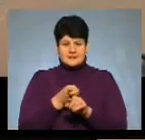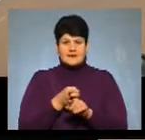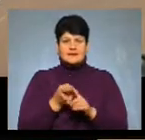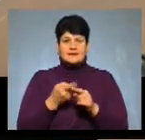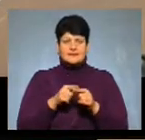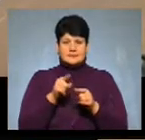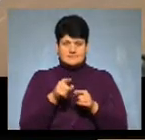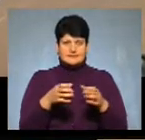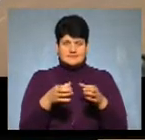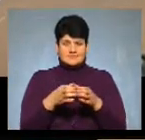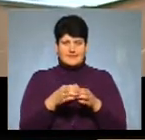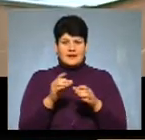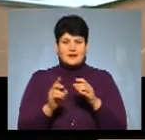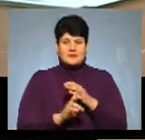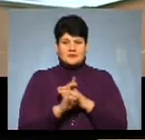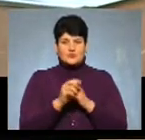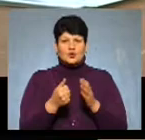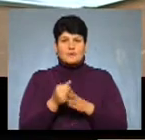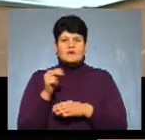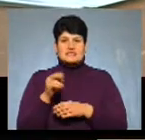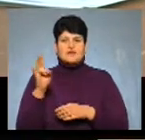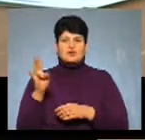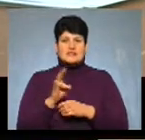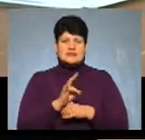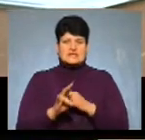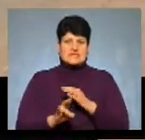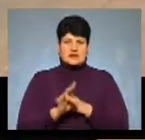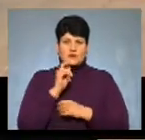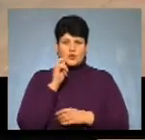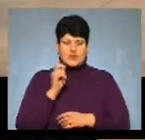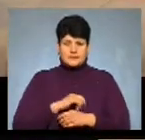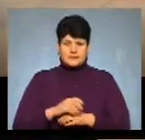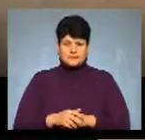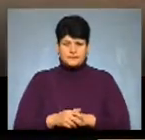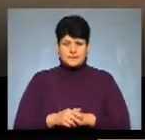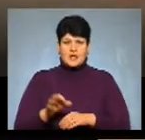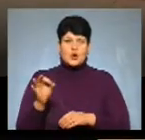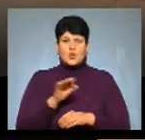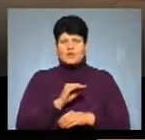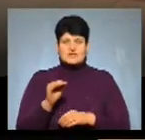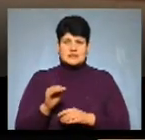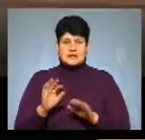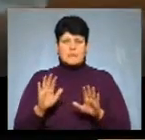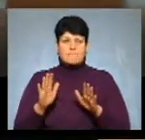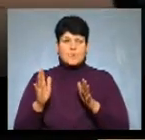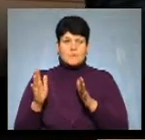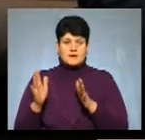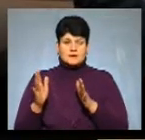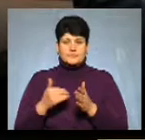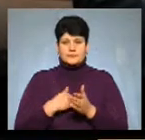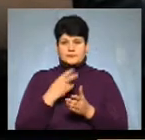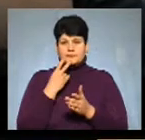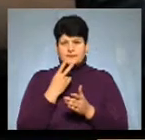Гніздичної парафії церкви Преображення Господнього до Православної церкви України. Такий офіційний момент, я хочу вам вручити